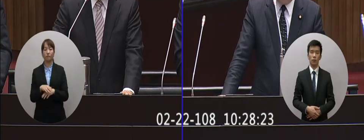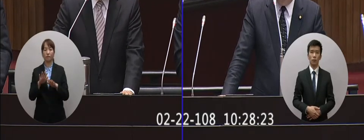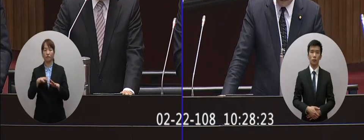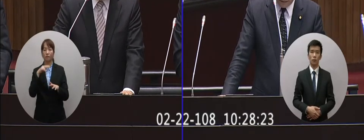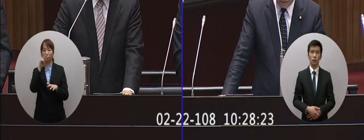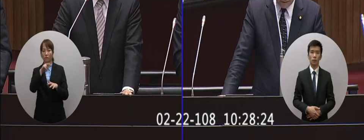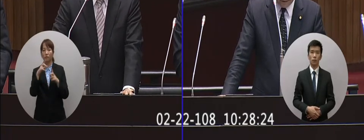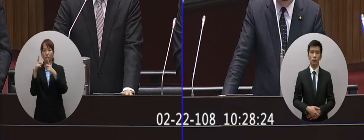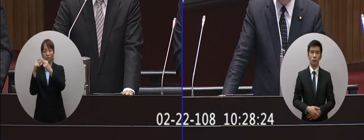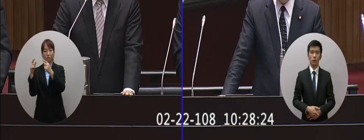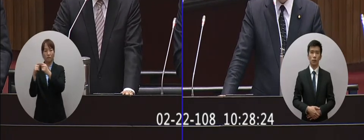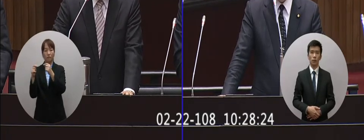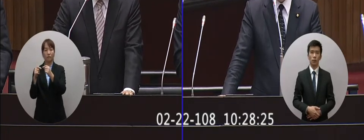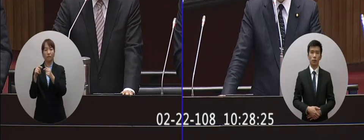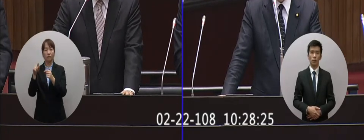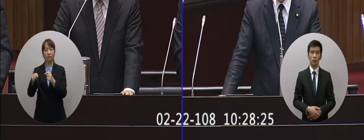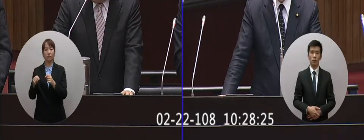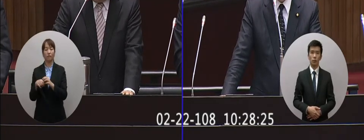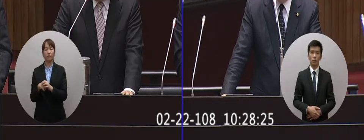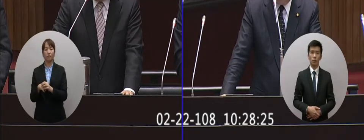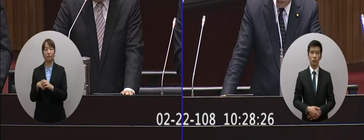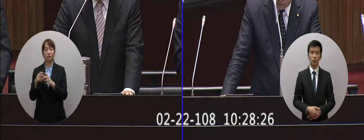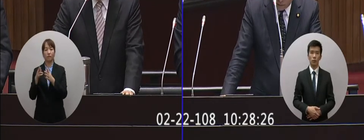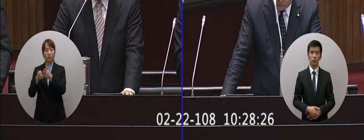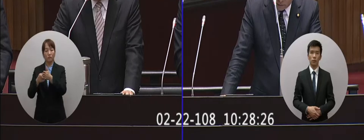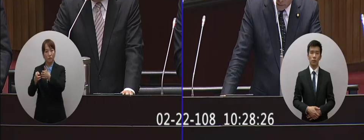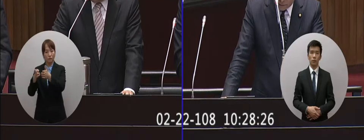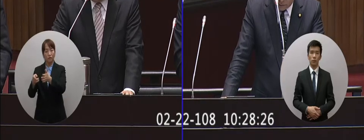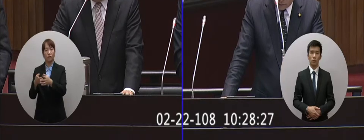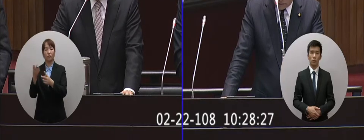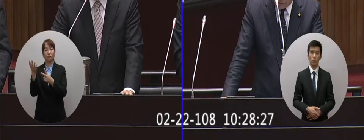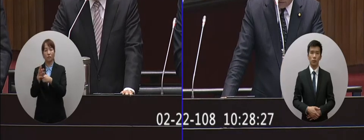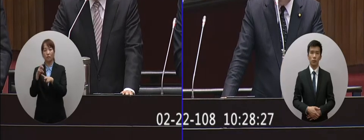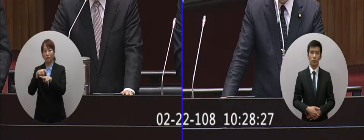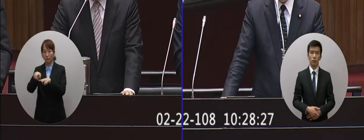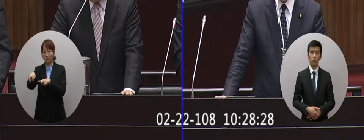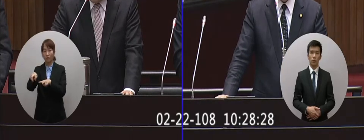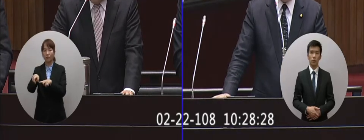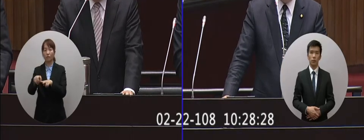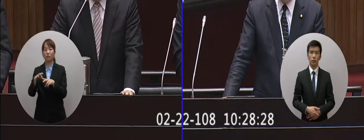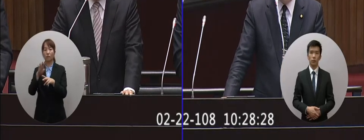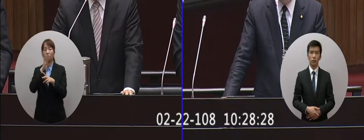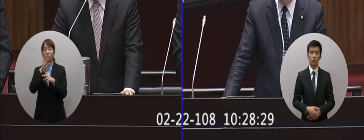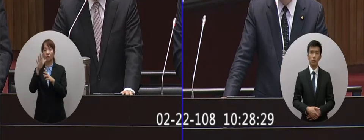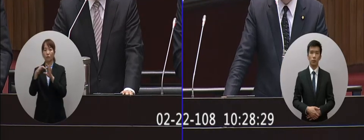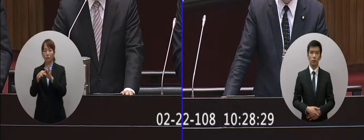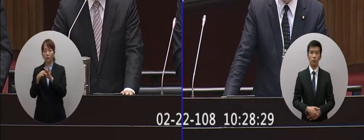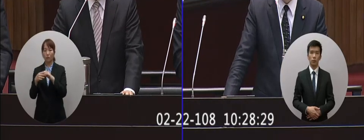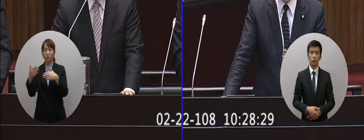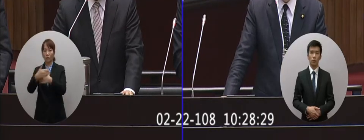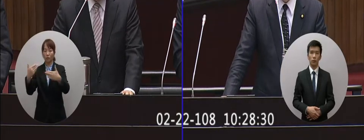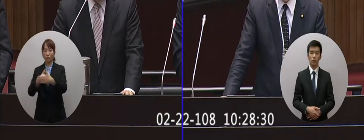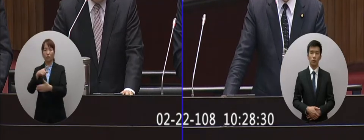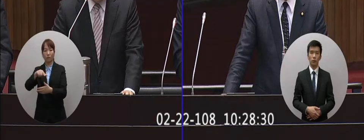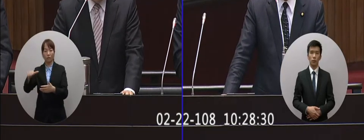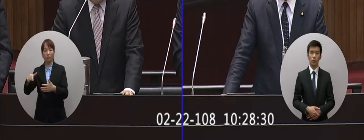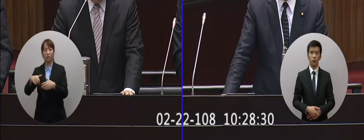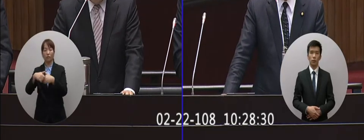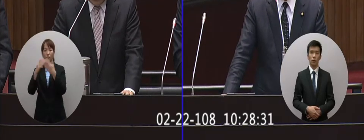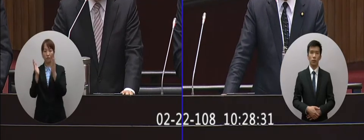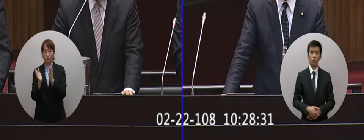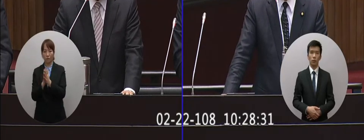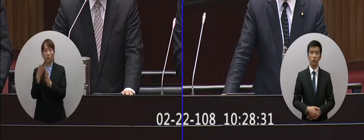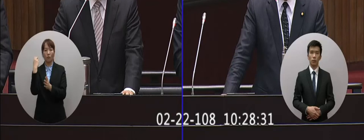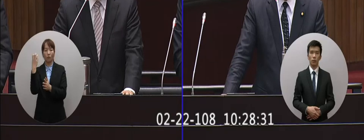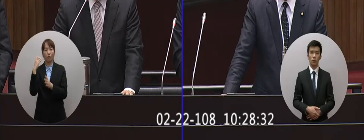到日本无论是铁道或者轨道或者是相关的交通设施都相